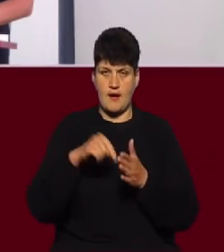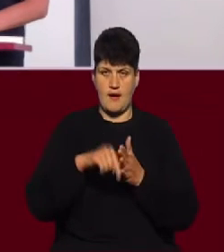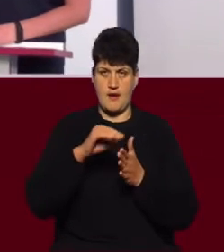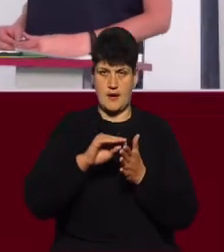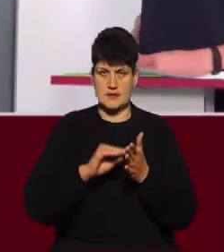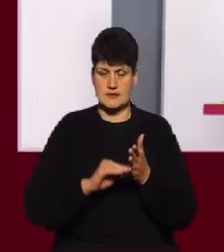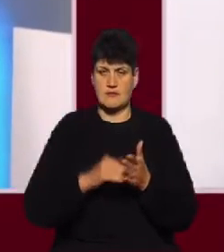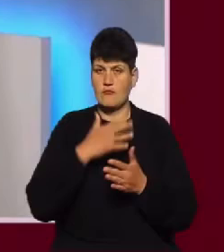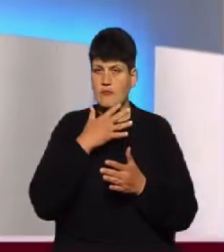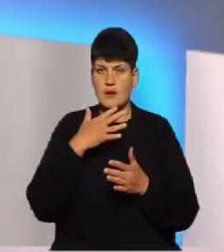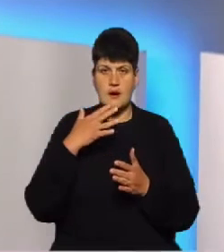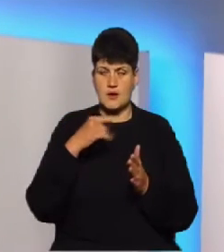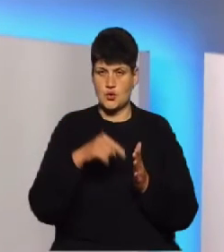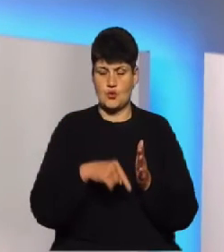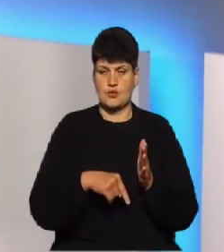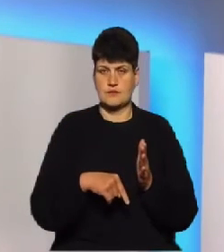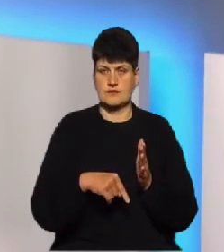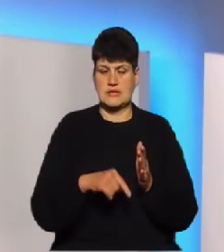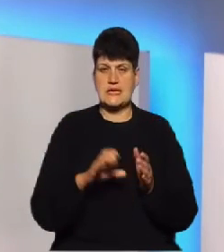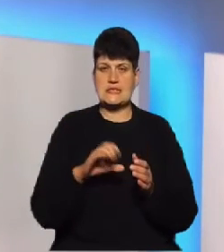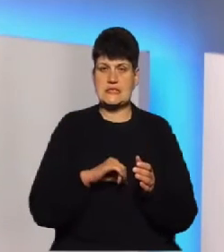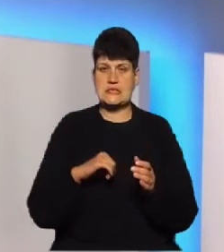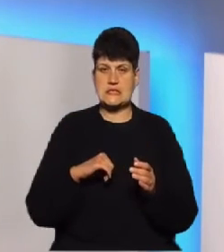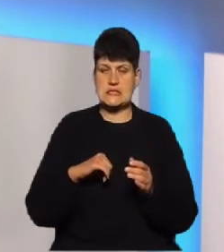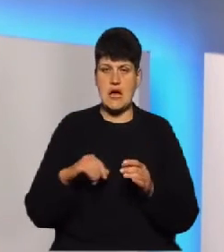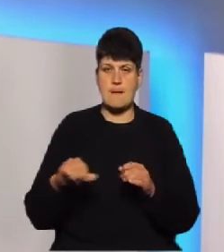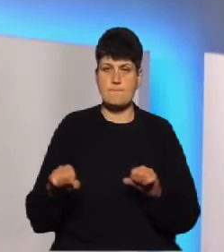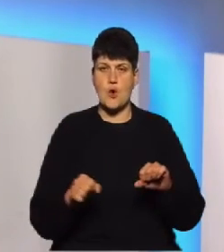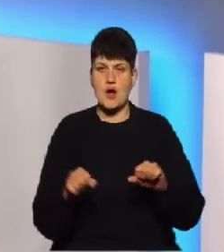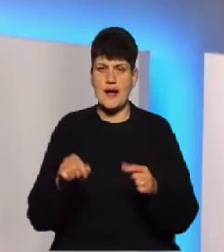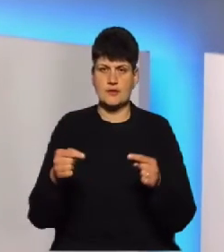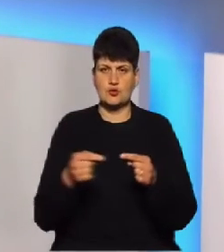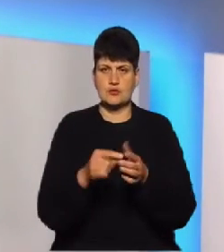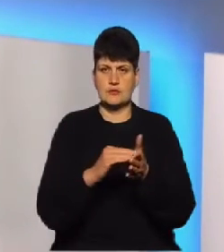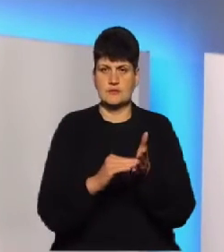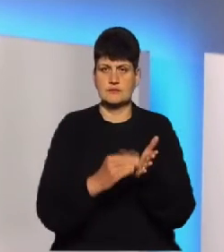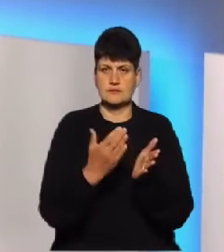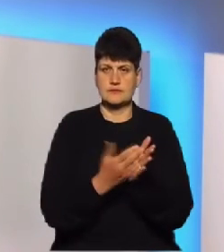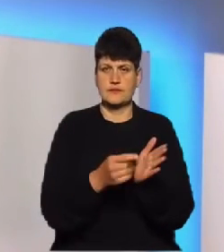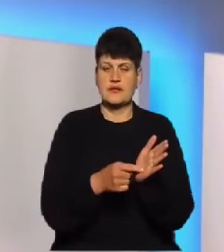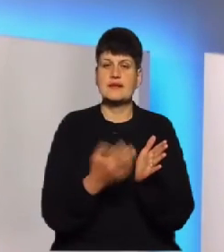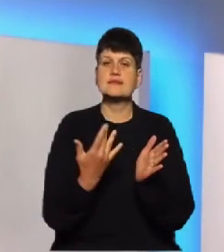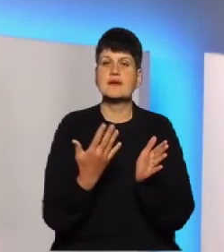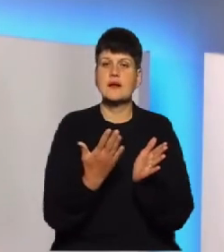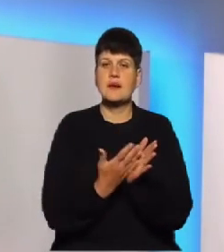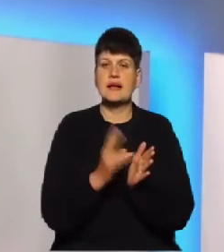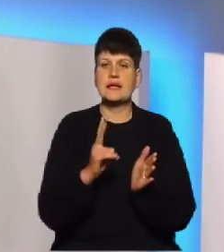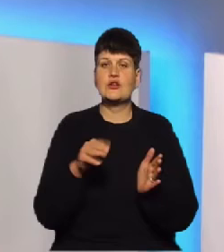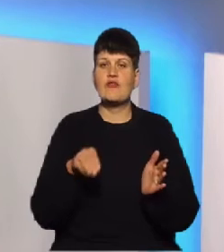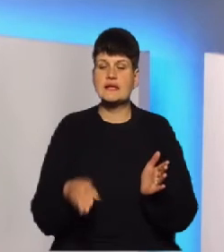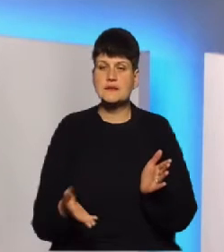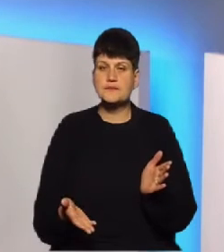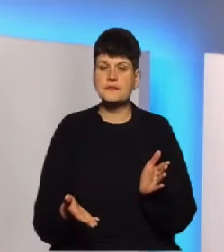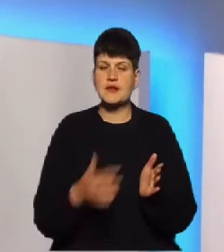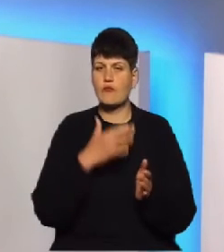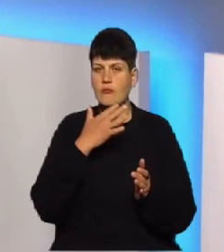багатьох на самокати є чітко прописано, скільки він має кіловат. І в багатьох,